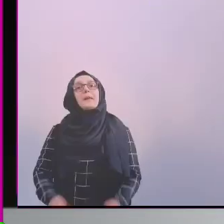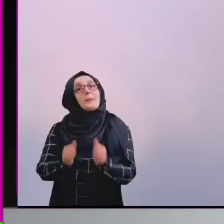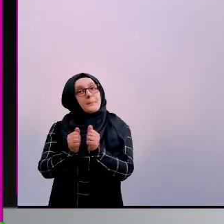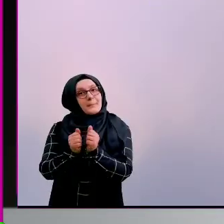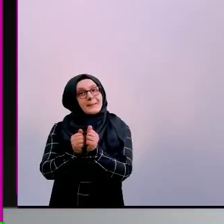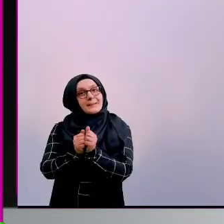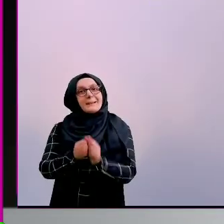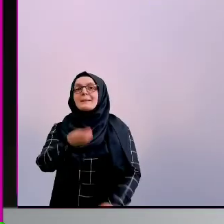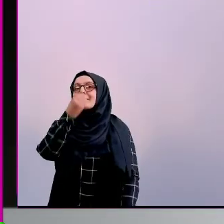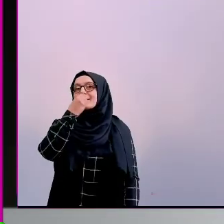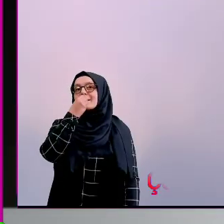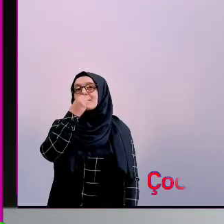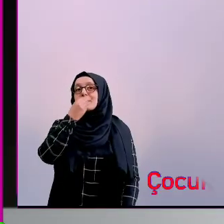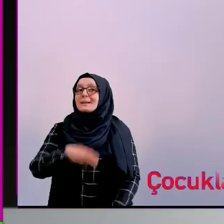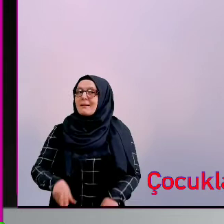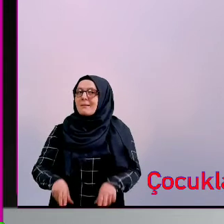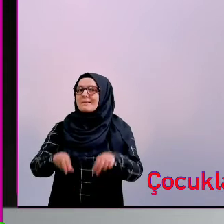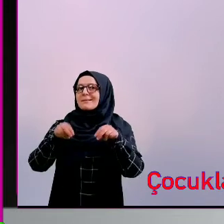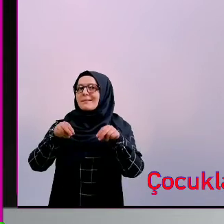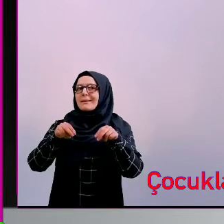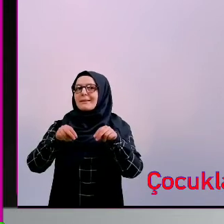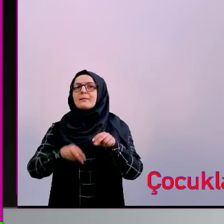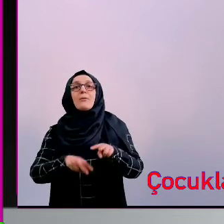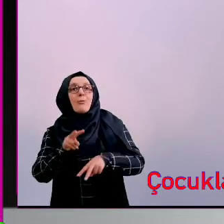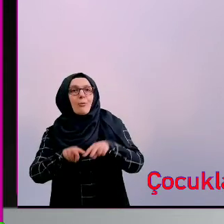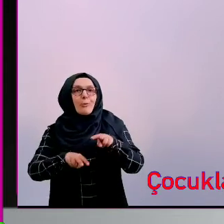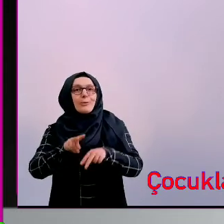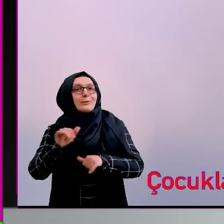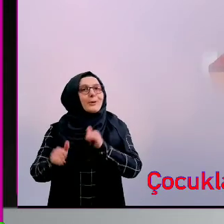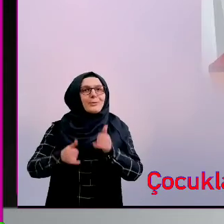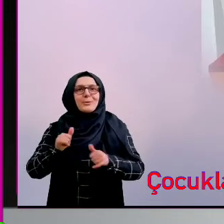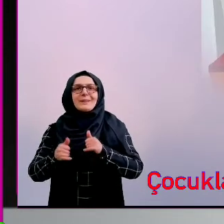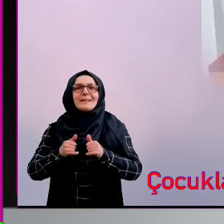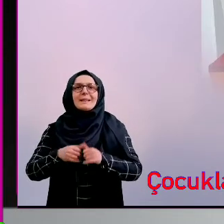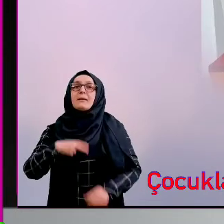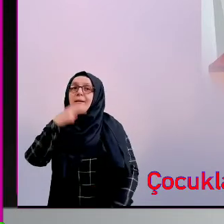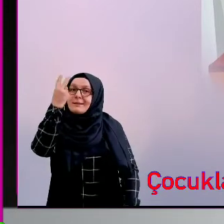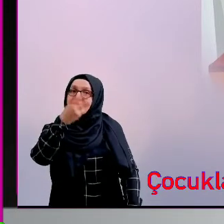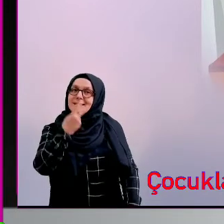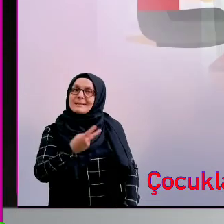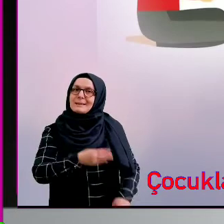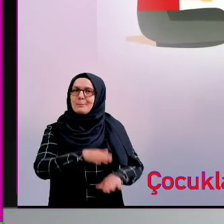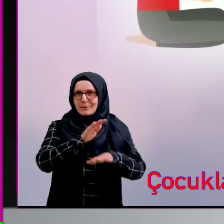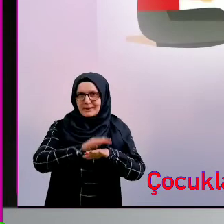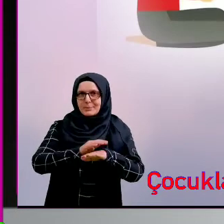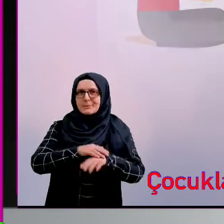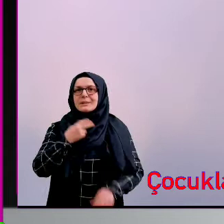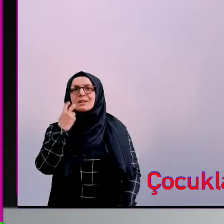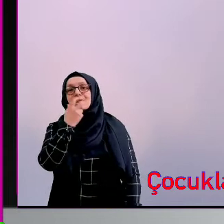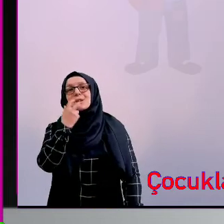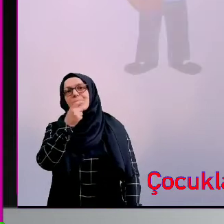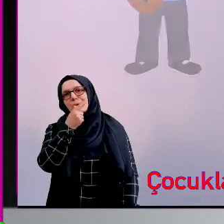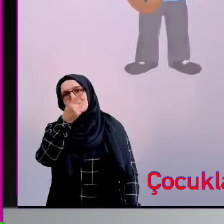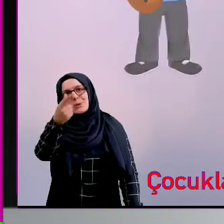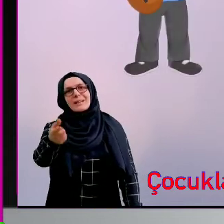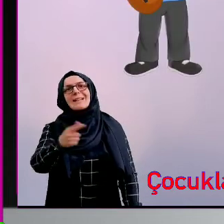Bu süreçte özellikle çocuklarınızla güzel vakit geçirmek önemlidir. Birlikte yemek hazırlayın, oyunlar oynayın, resim